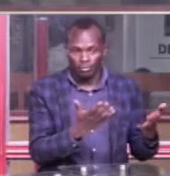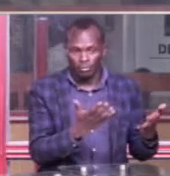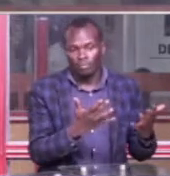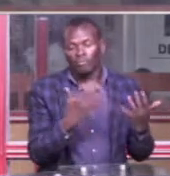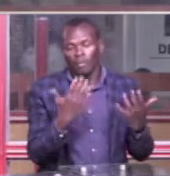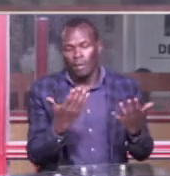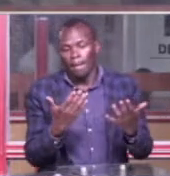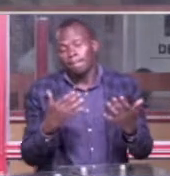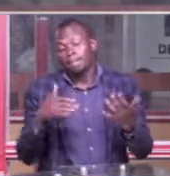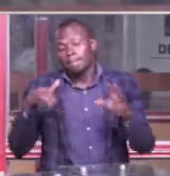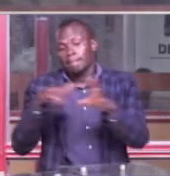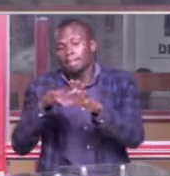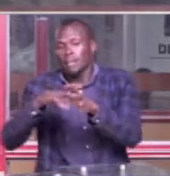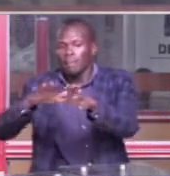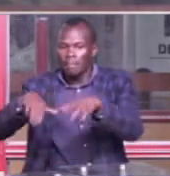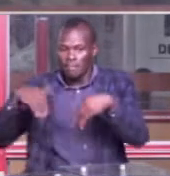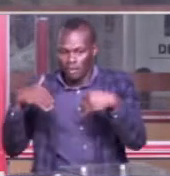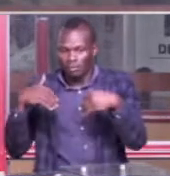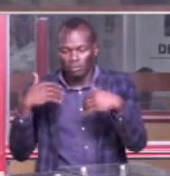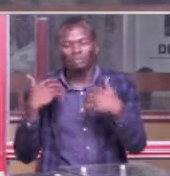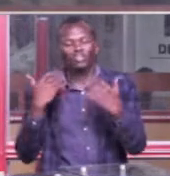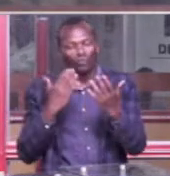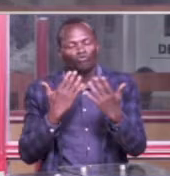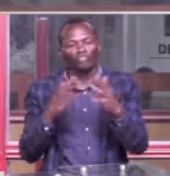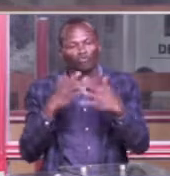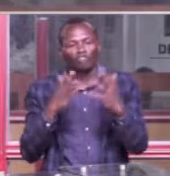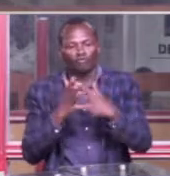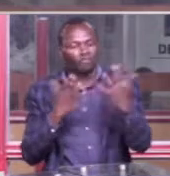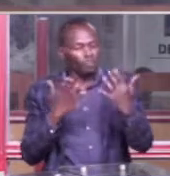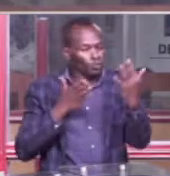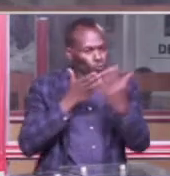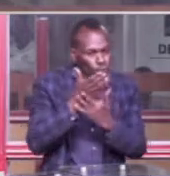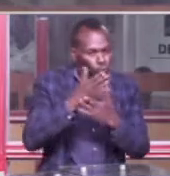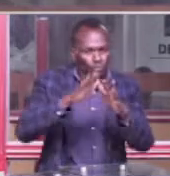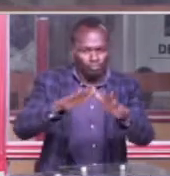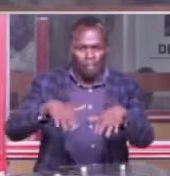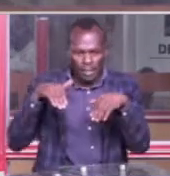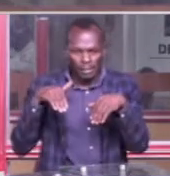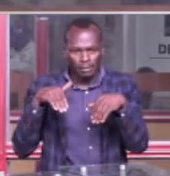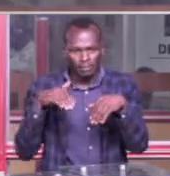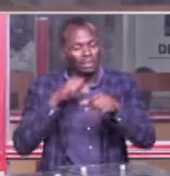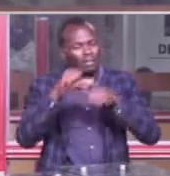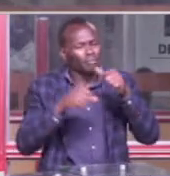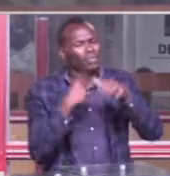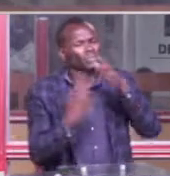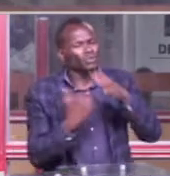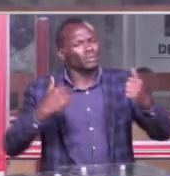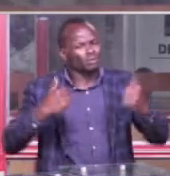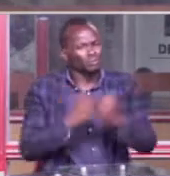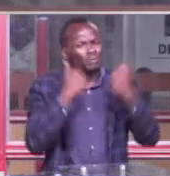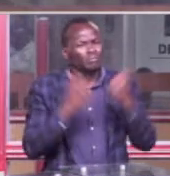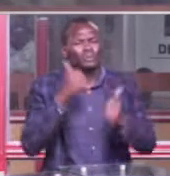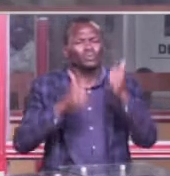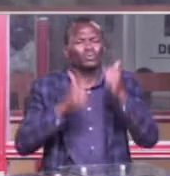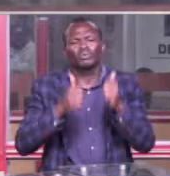bubenje obufuuse baana baliwo ensangi zino ng'abantu bangi batirimbuka nga obuwuka. Baagala baasi za YY